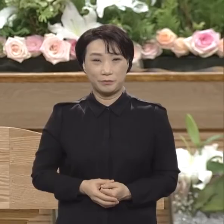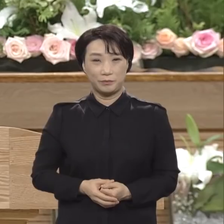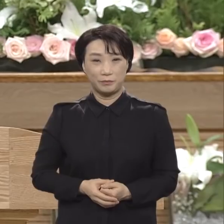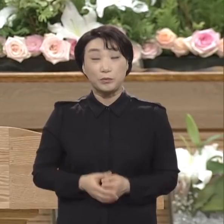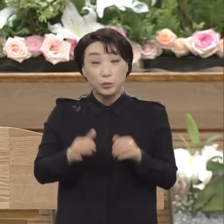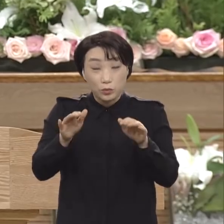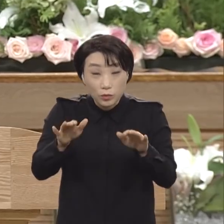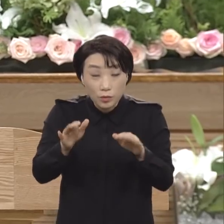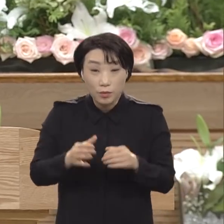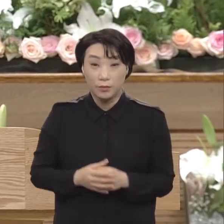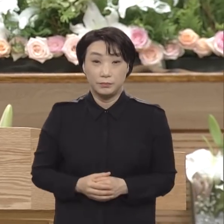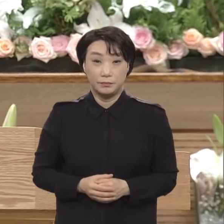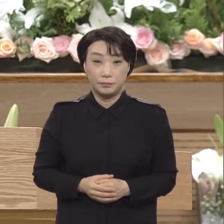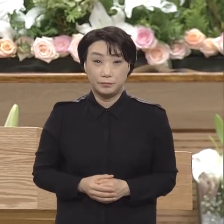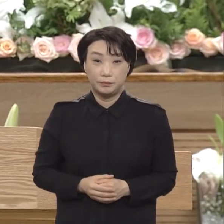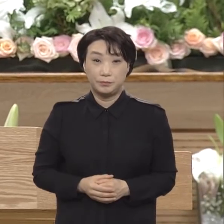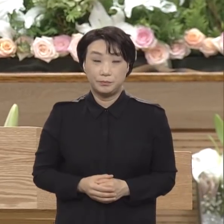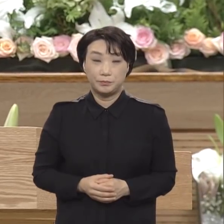그러면